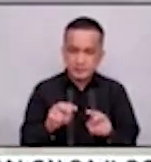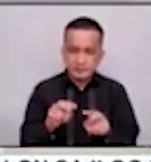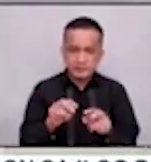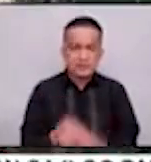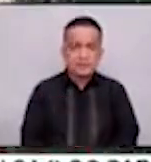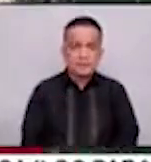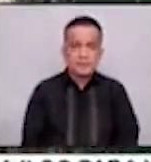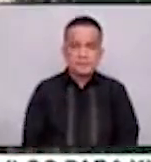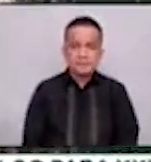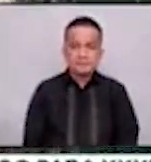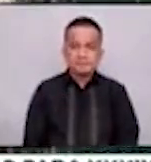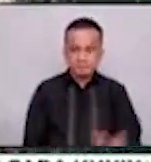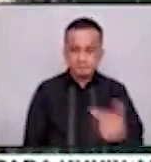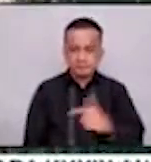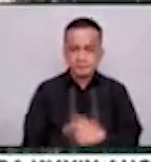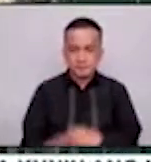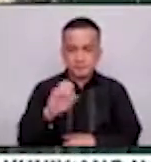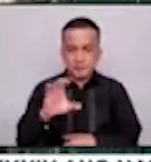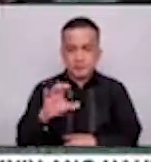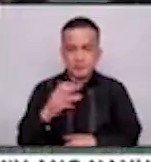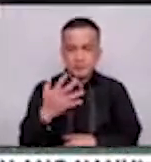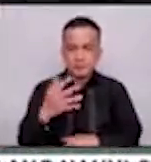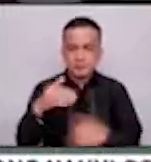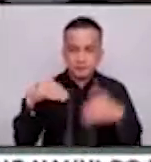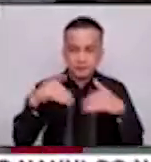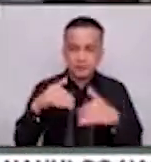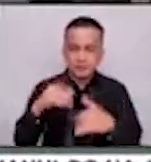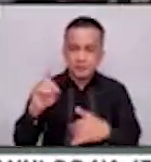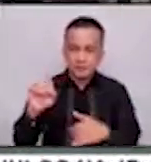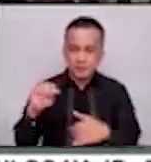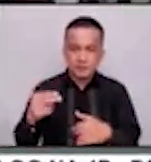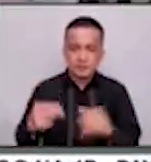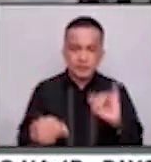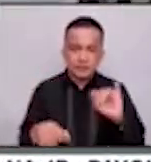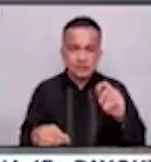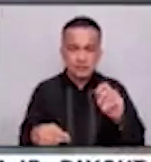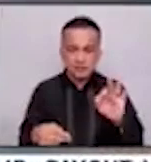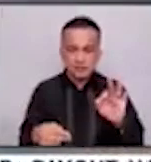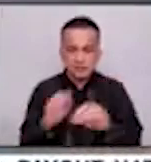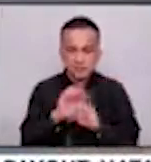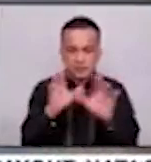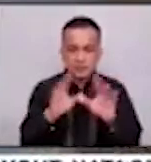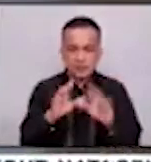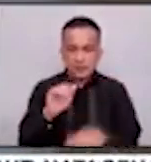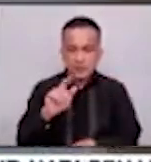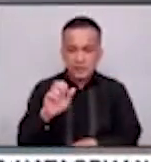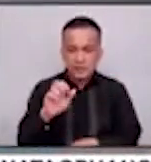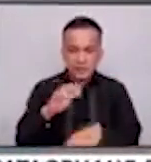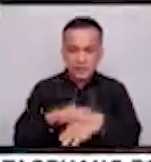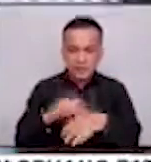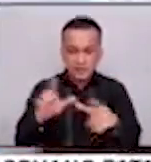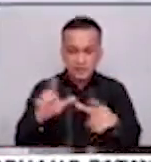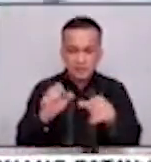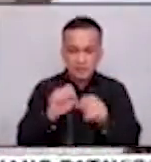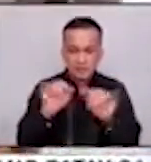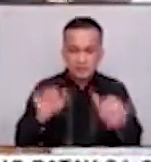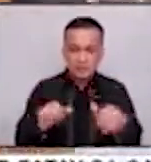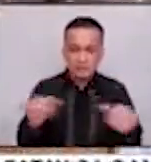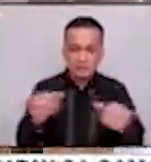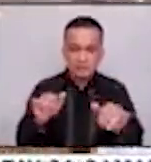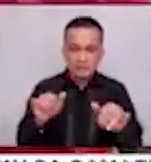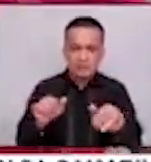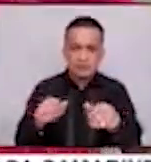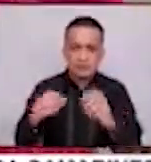makikipagpulong ang DOH sa IATF para linawin ang bagong alert level system na planong ihalin tulad sa warning signal ng